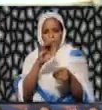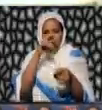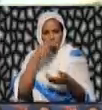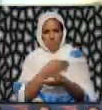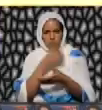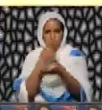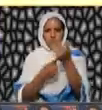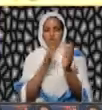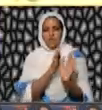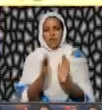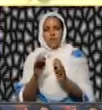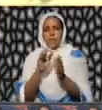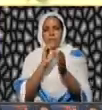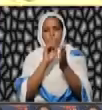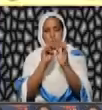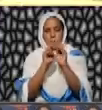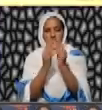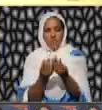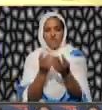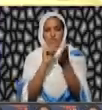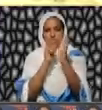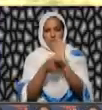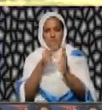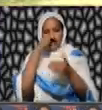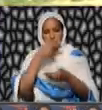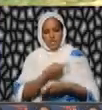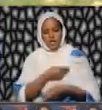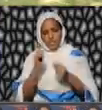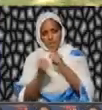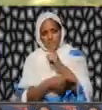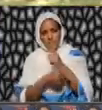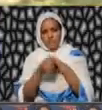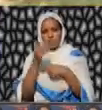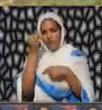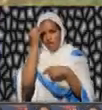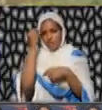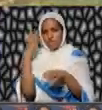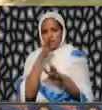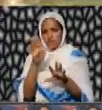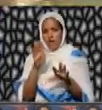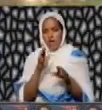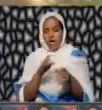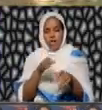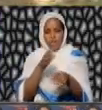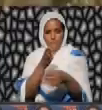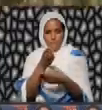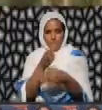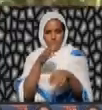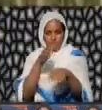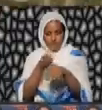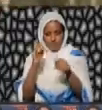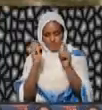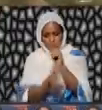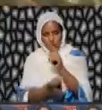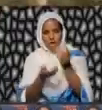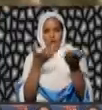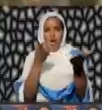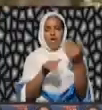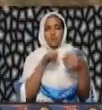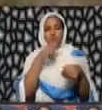ህፃን ተብሎ ማይዘጋጅም። በመጽሐፈ ምሳሌ ህፃንን መቅጣት ቸል አትበል፣ በበትር ብትመታው